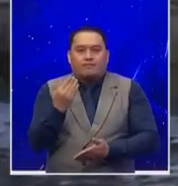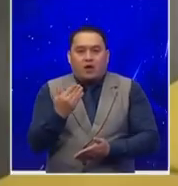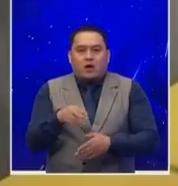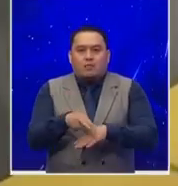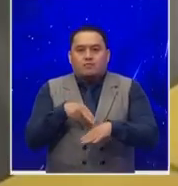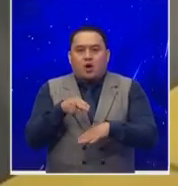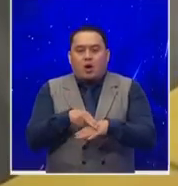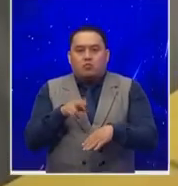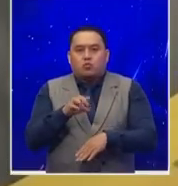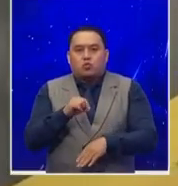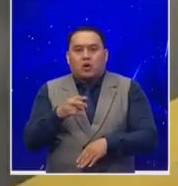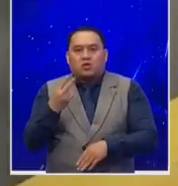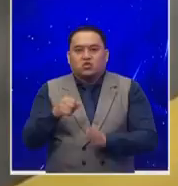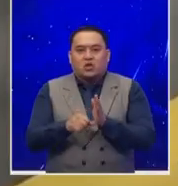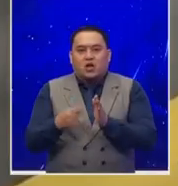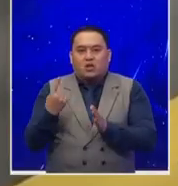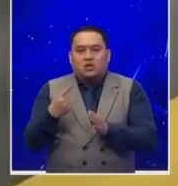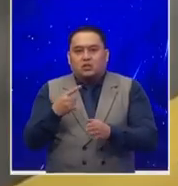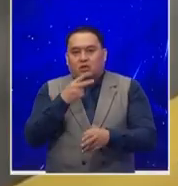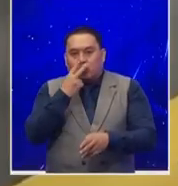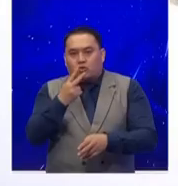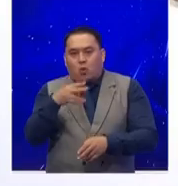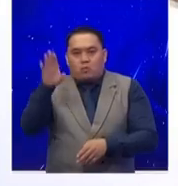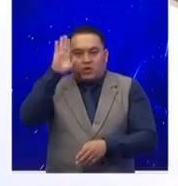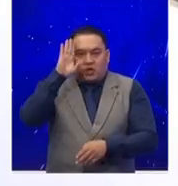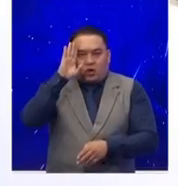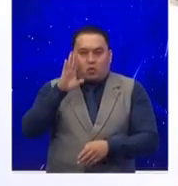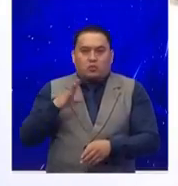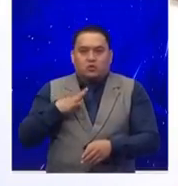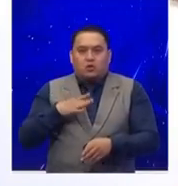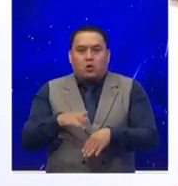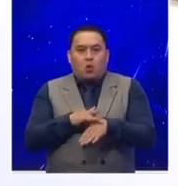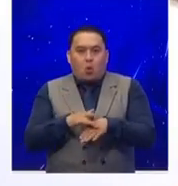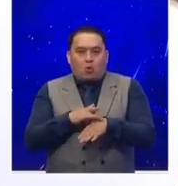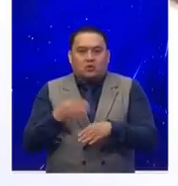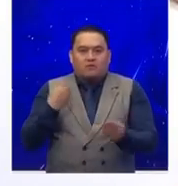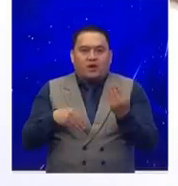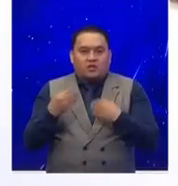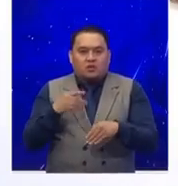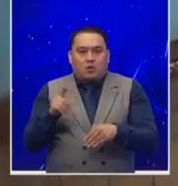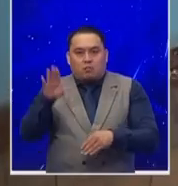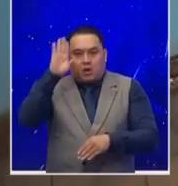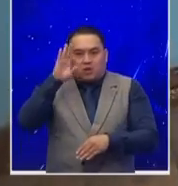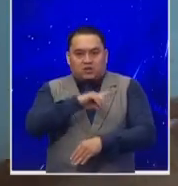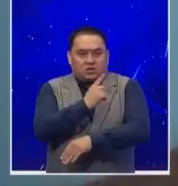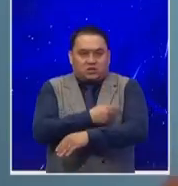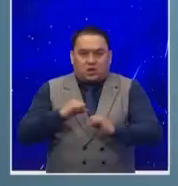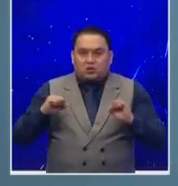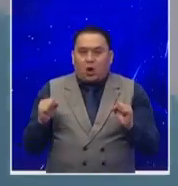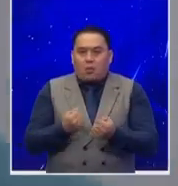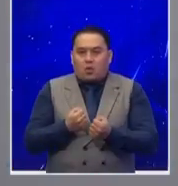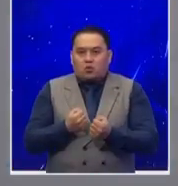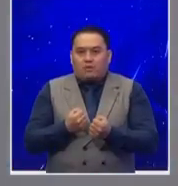Азербек, патрульный экипаж «Буран-61» заприметил юношу. Он был босой и без верхней одежды. Мальчик сильно замерз,